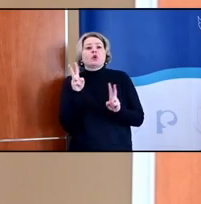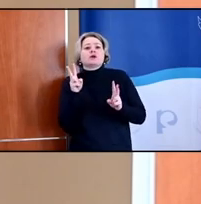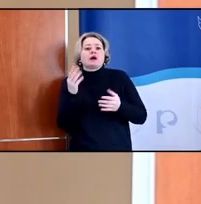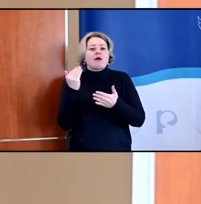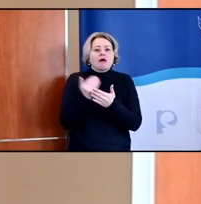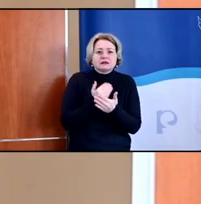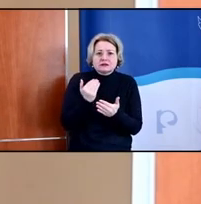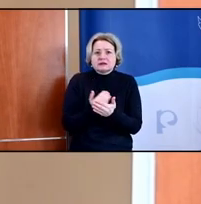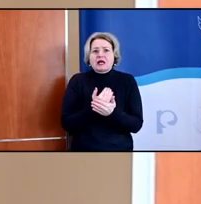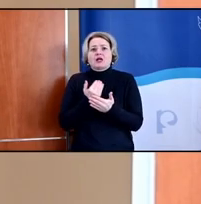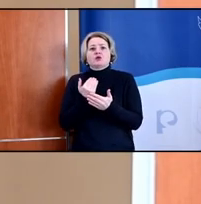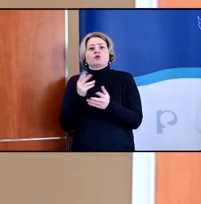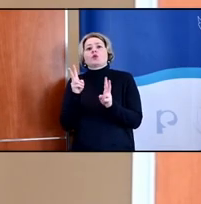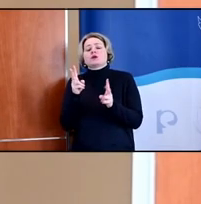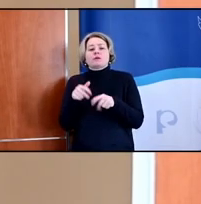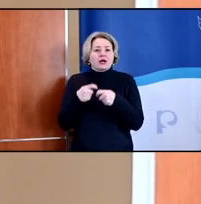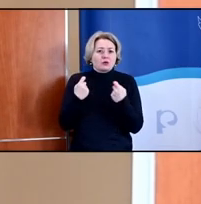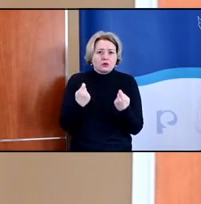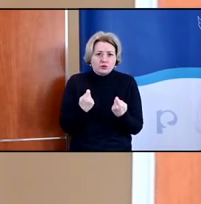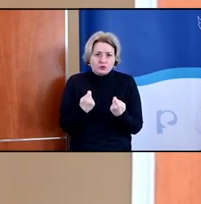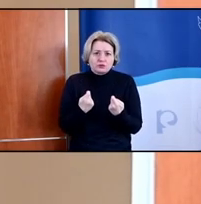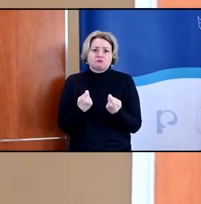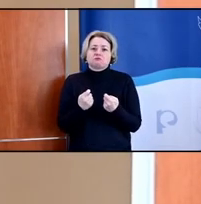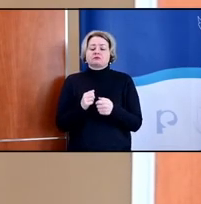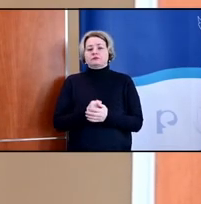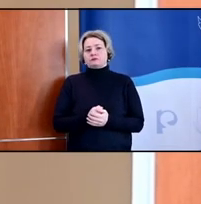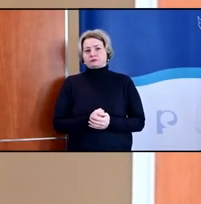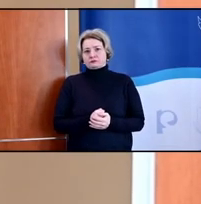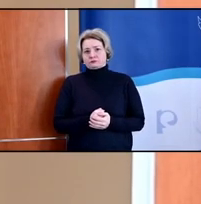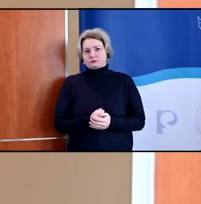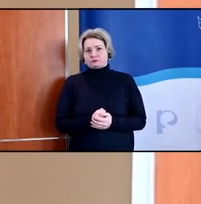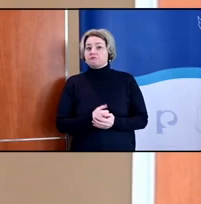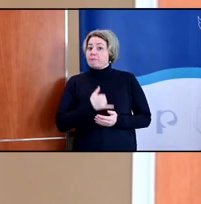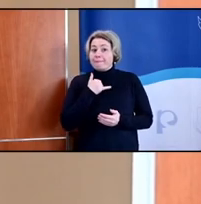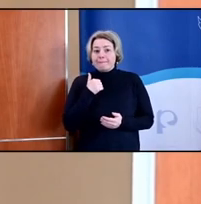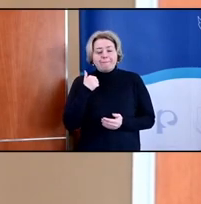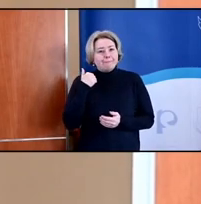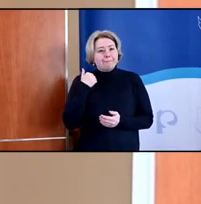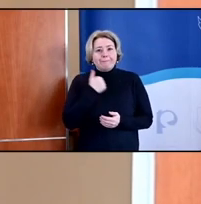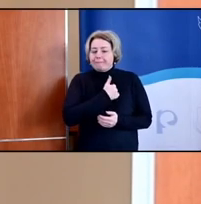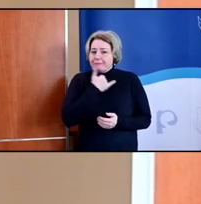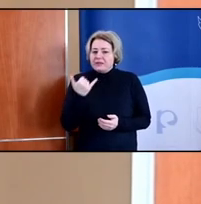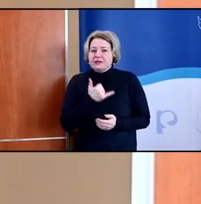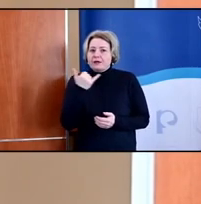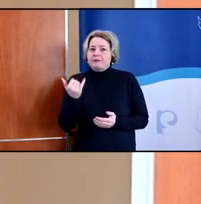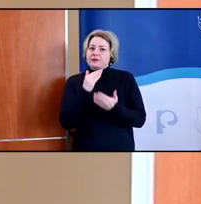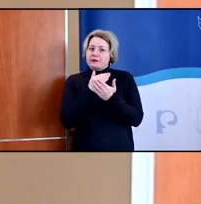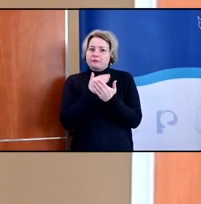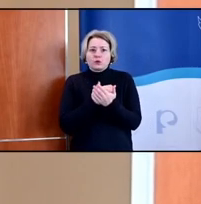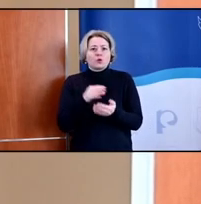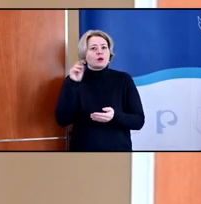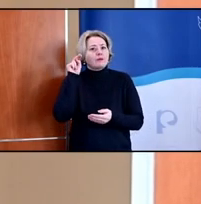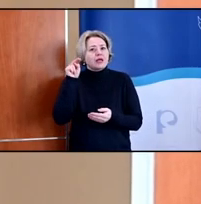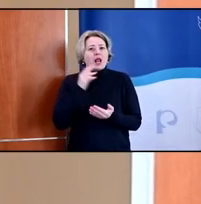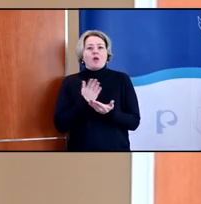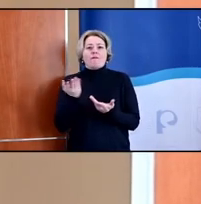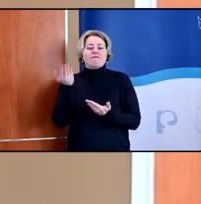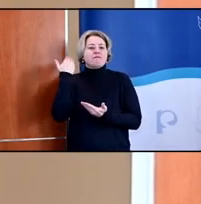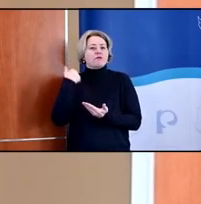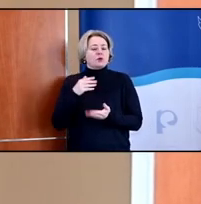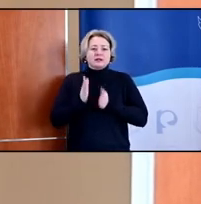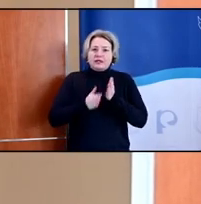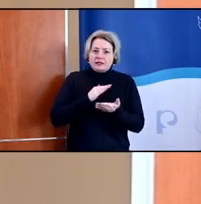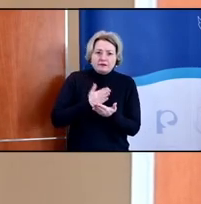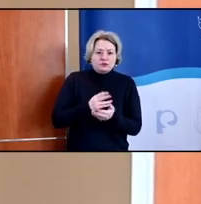mobilrámpát használni és minden egyes helyszínnél programnál jelöltük azt hogy ily nyelvi